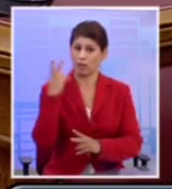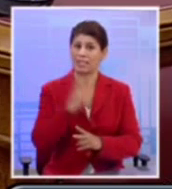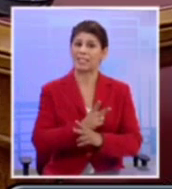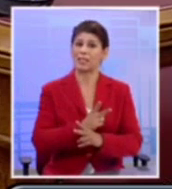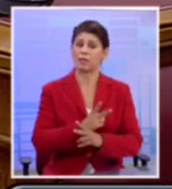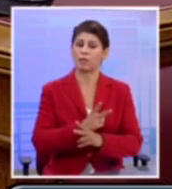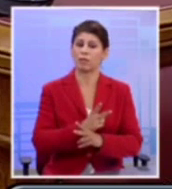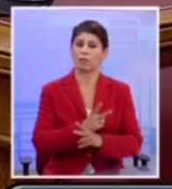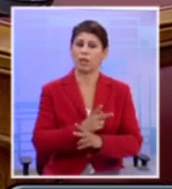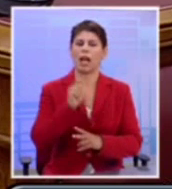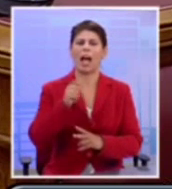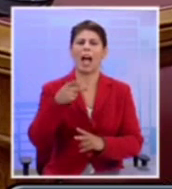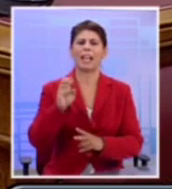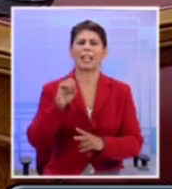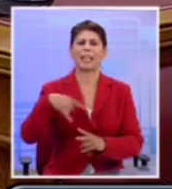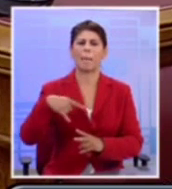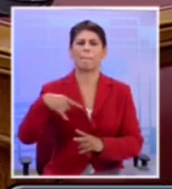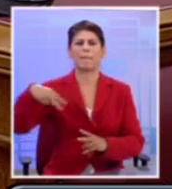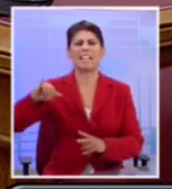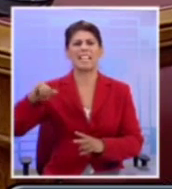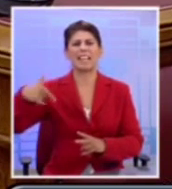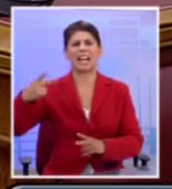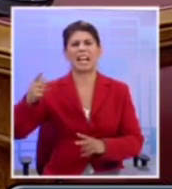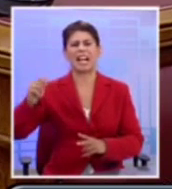τον Ματιέ Πιγκάς, που ήταν πρόεδρος